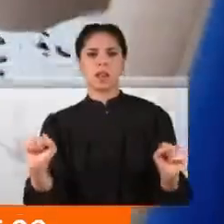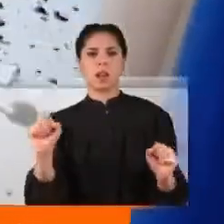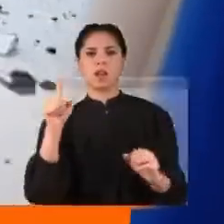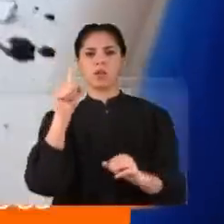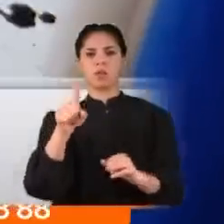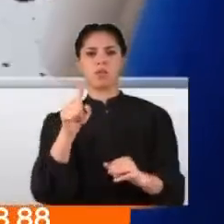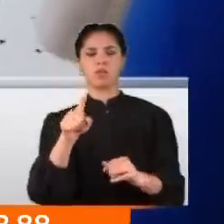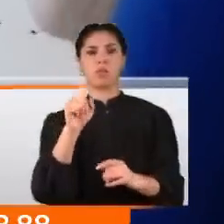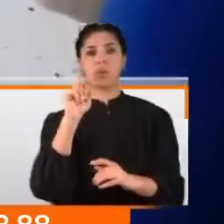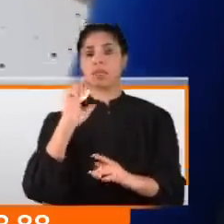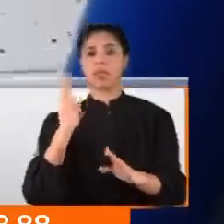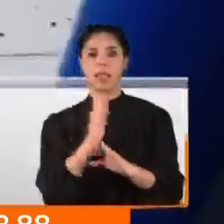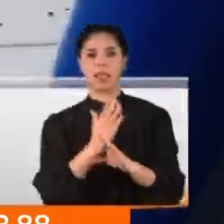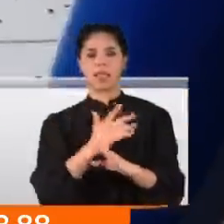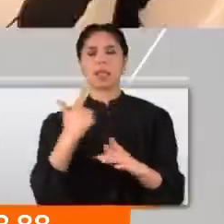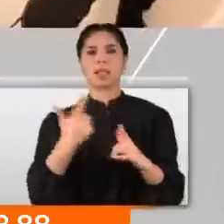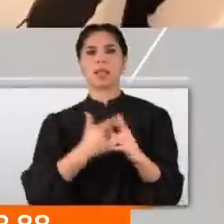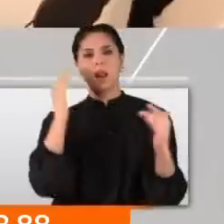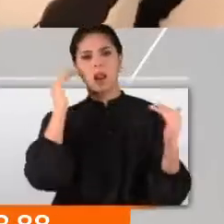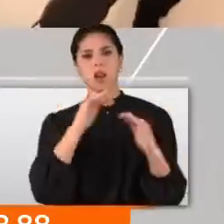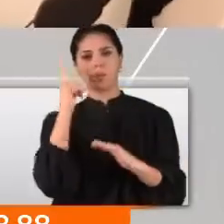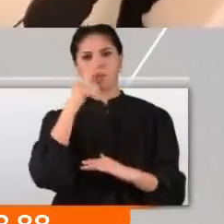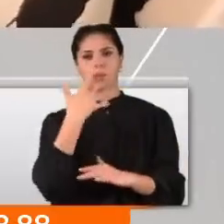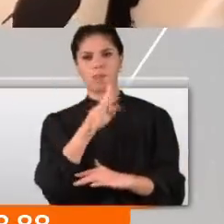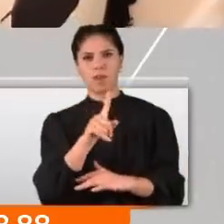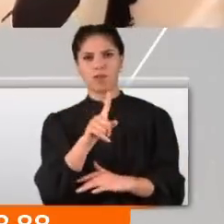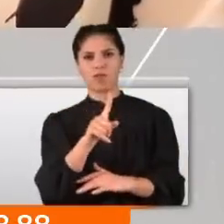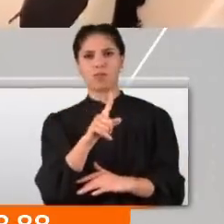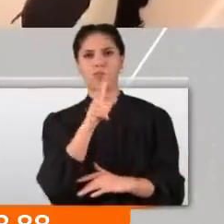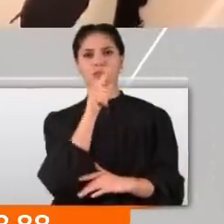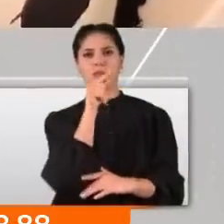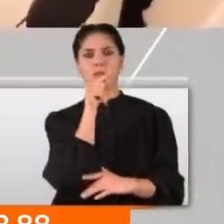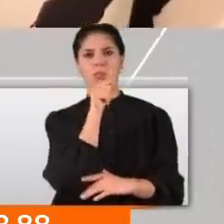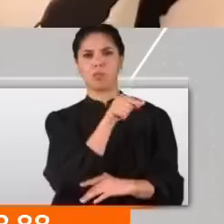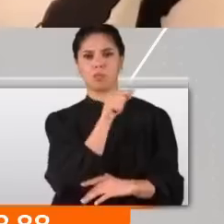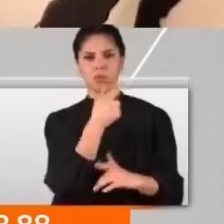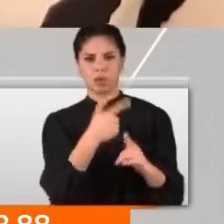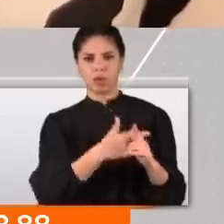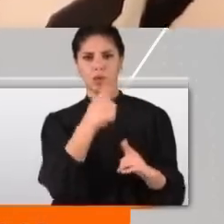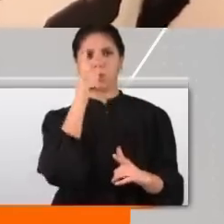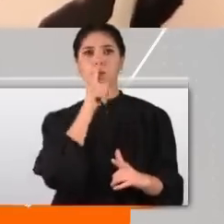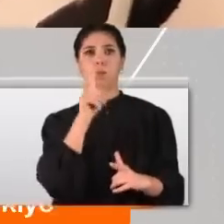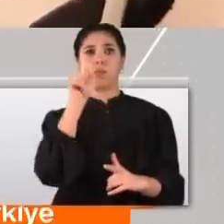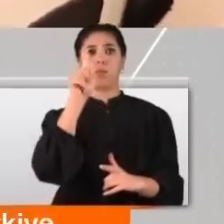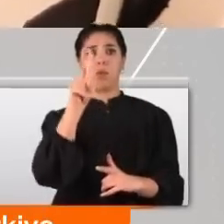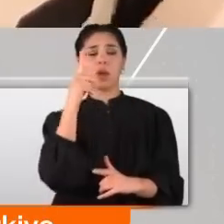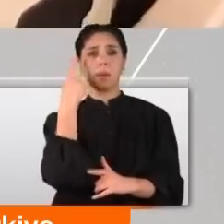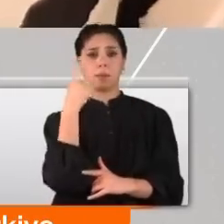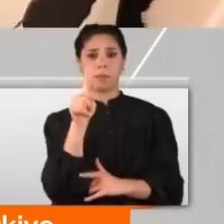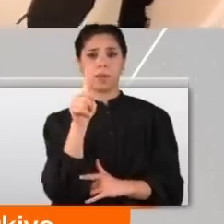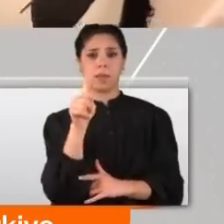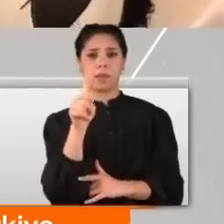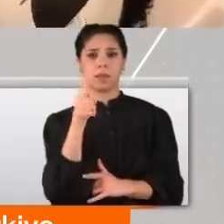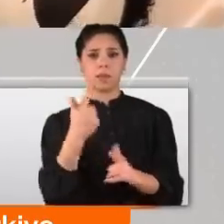sebebi ise iddiaya göre kira anlaşmazlığı. 5000 TL iken 6000 dolar yani 112.000 TL'ye yakın, 115.000 TL'ye